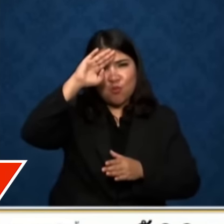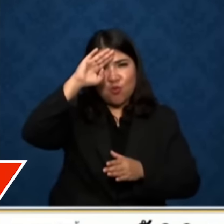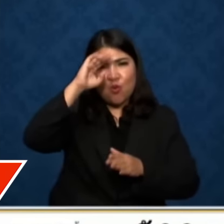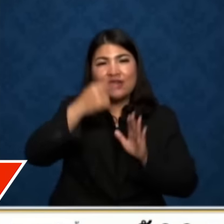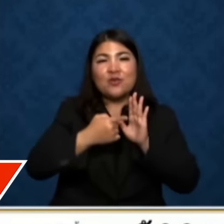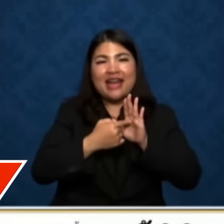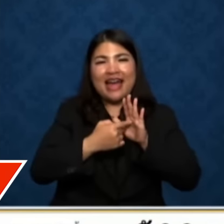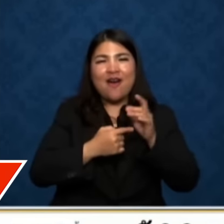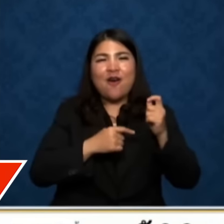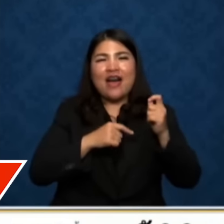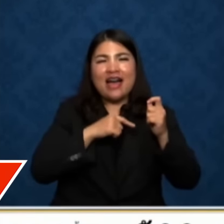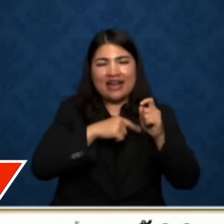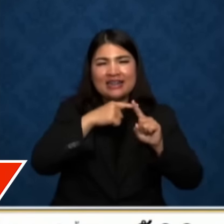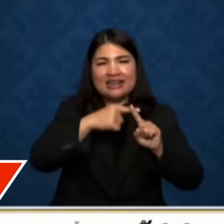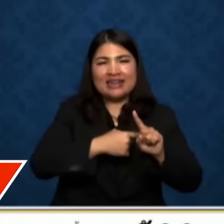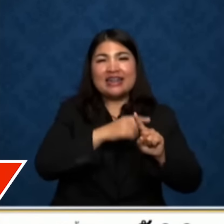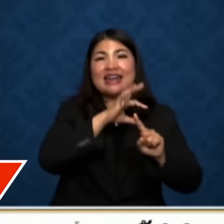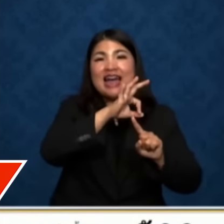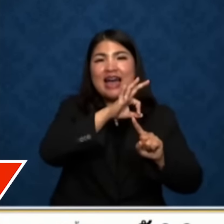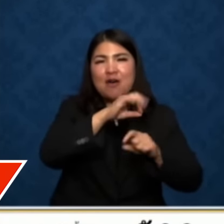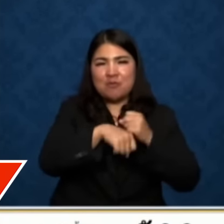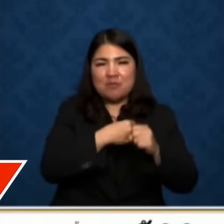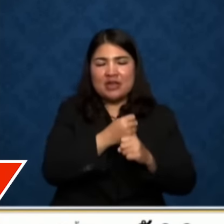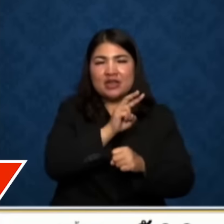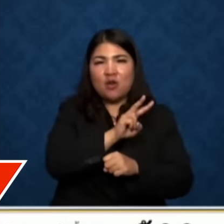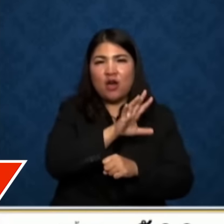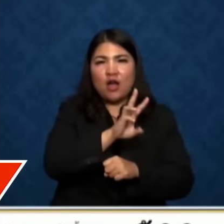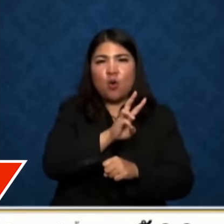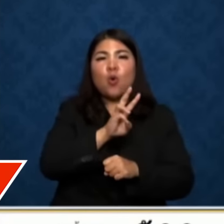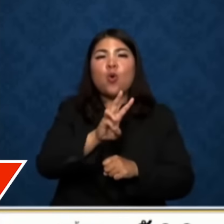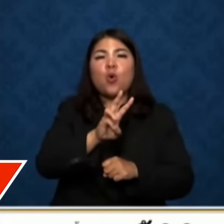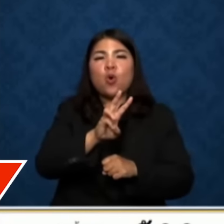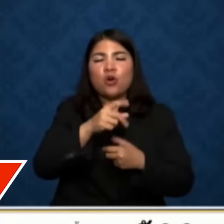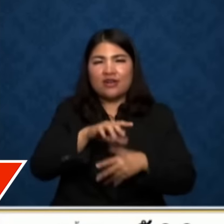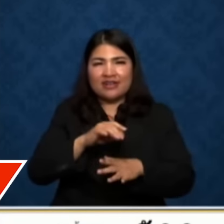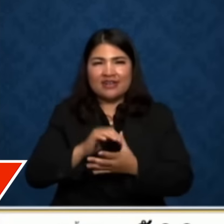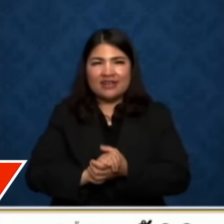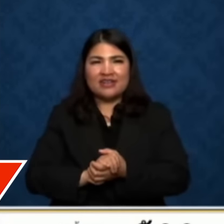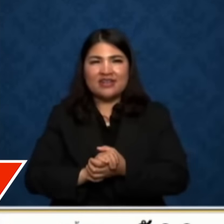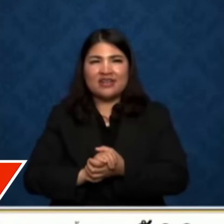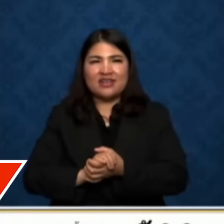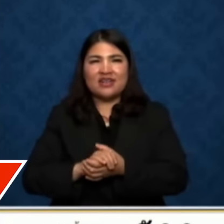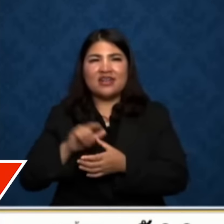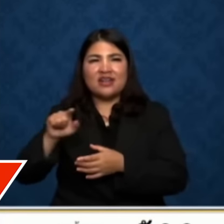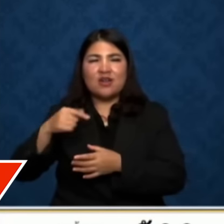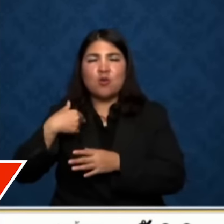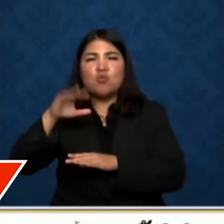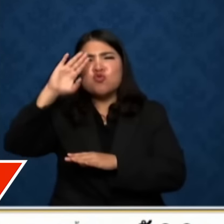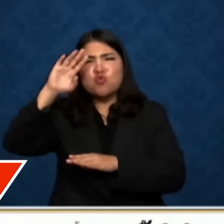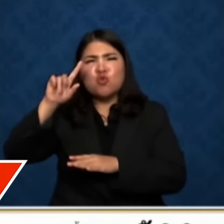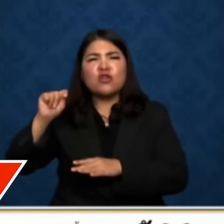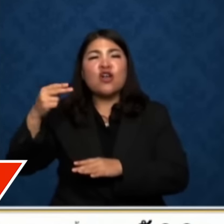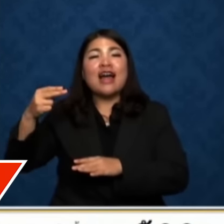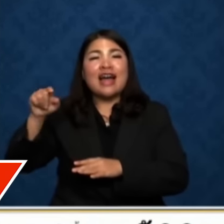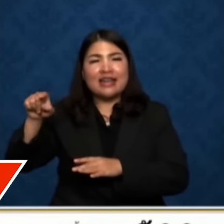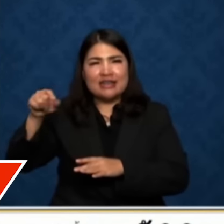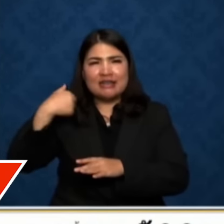ดในช่วงสักเดือนกันยากลางๆเดือนปี66นะครับของกรณีผู้ป่วยทรหารเนี่ยก็เกิด180วันเนี่ยนะ